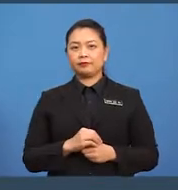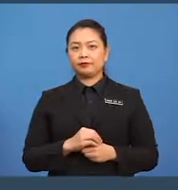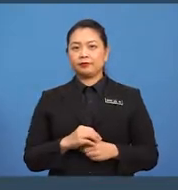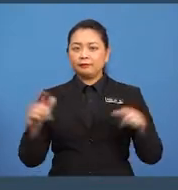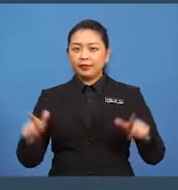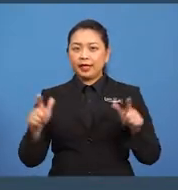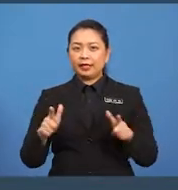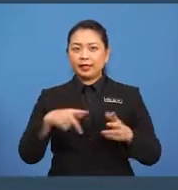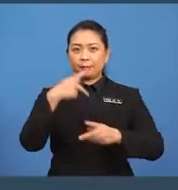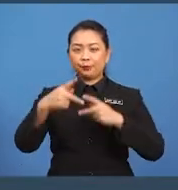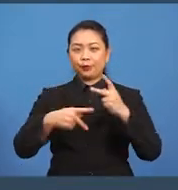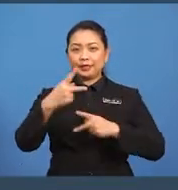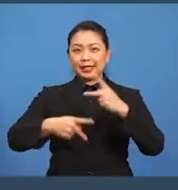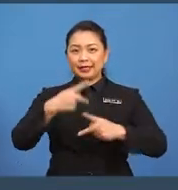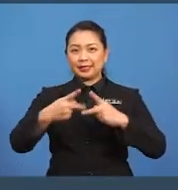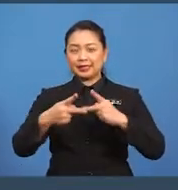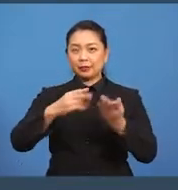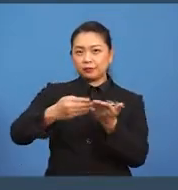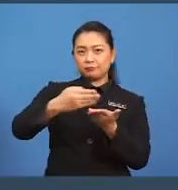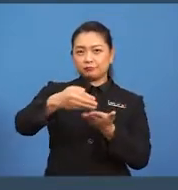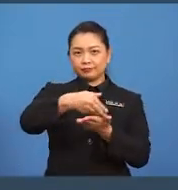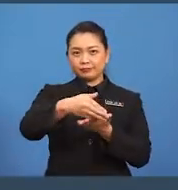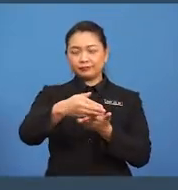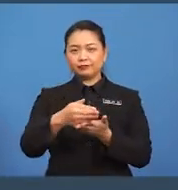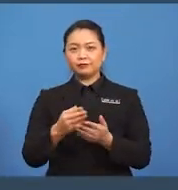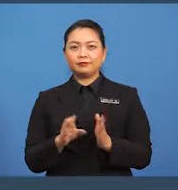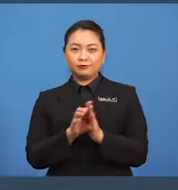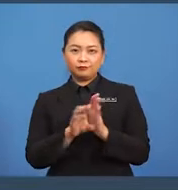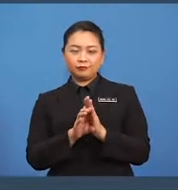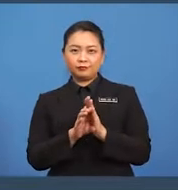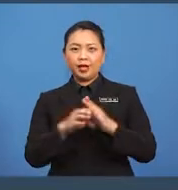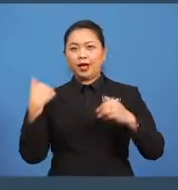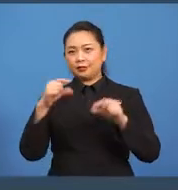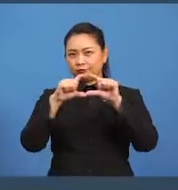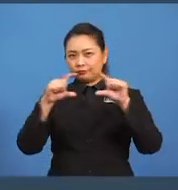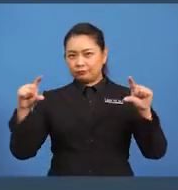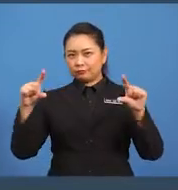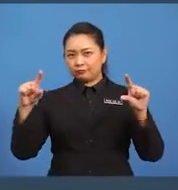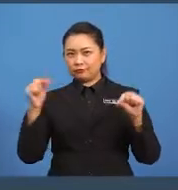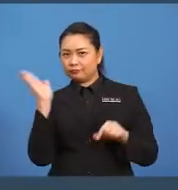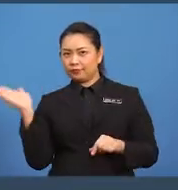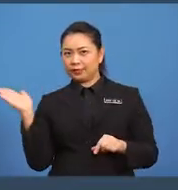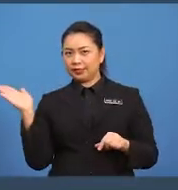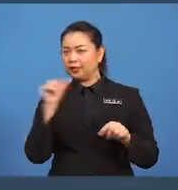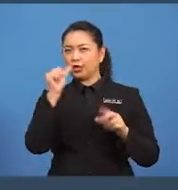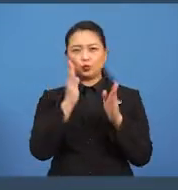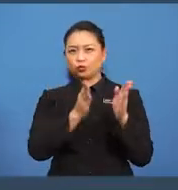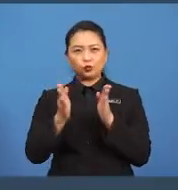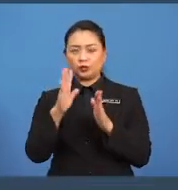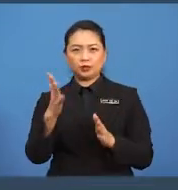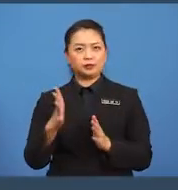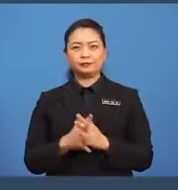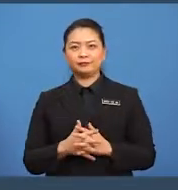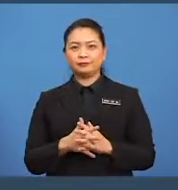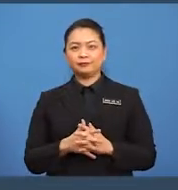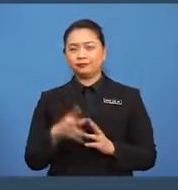melaksanakan proses isihan. Katakanlah kita mempunyai satu senarai nombor yang tidak tersusun. Lihat